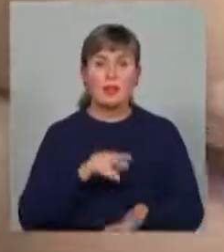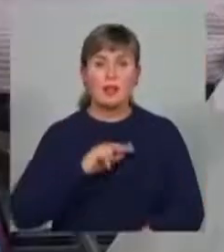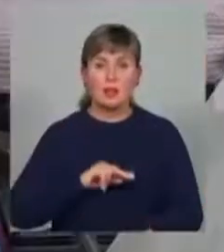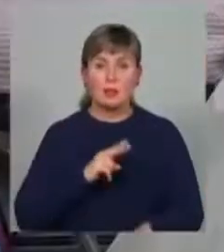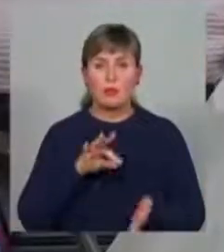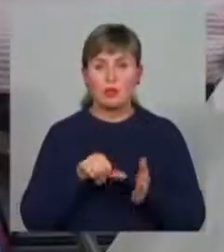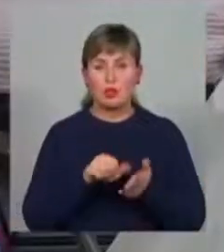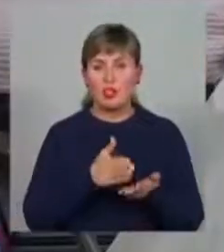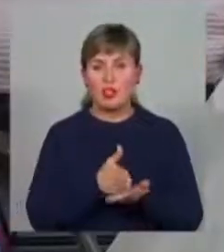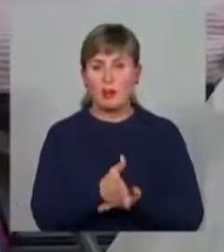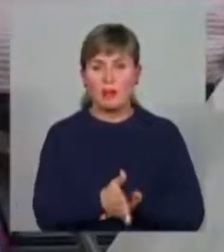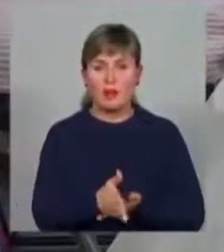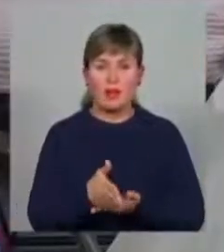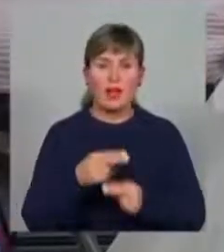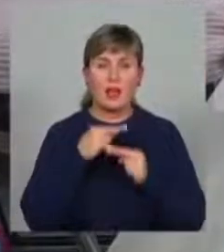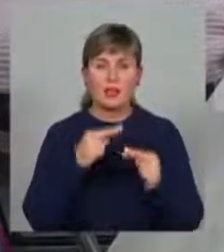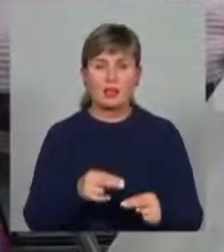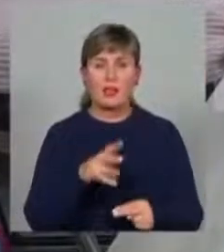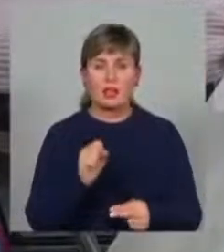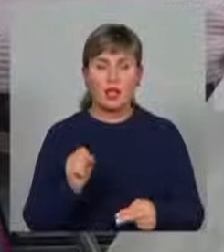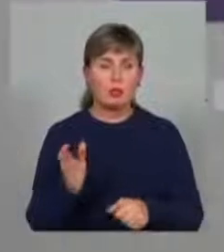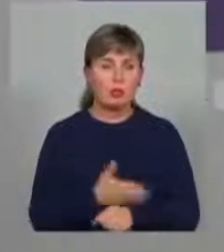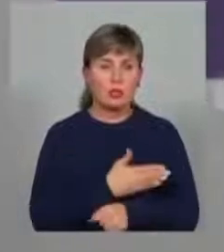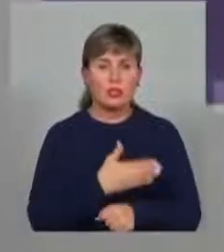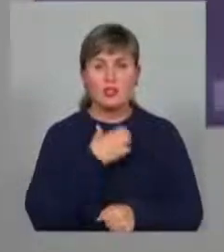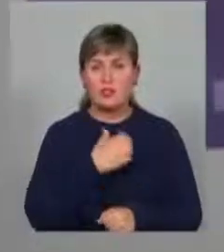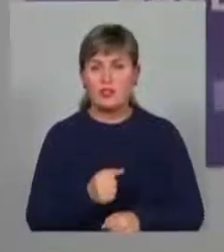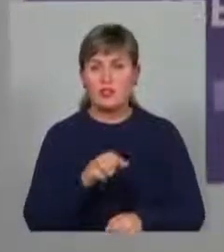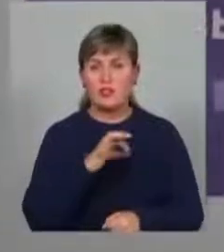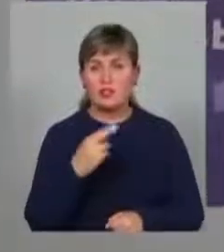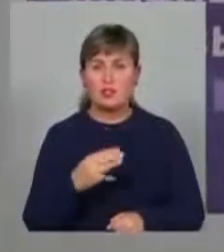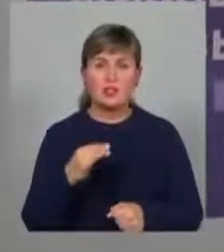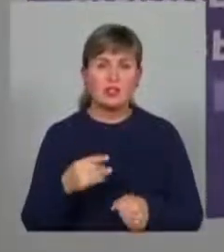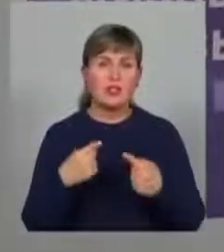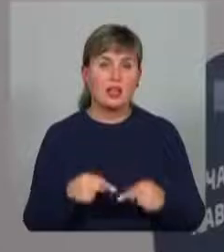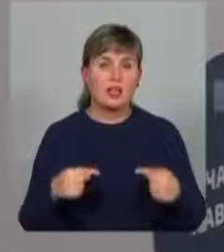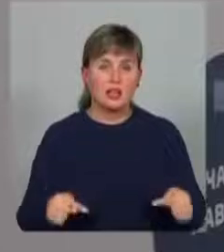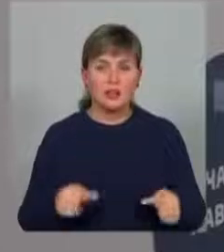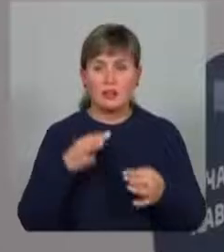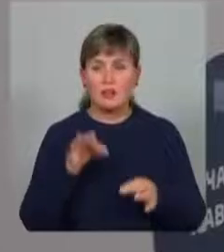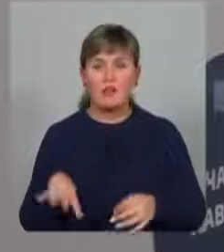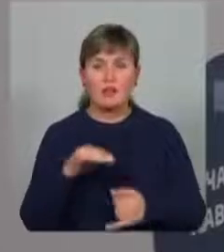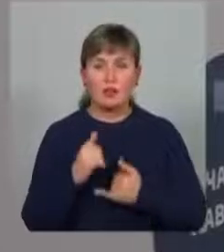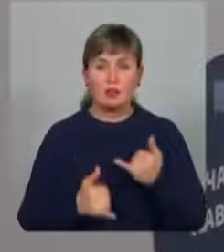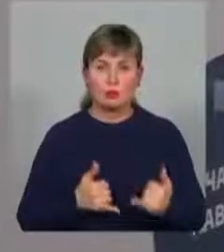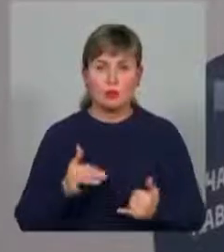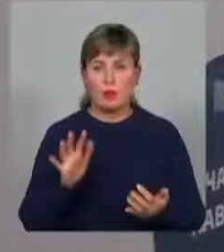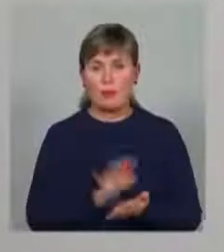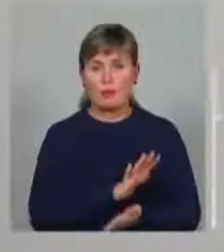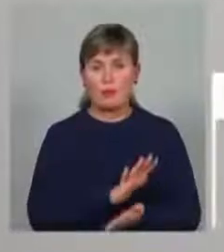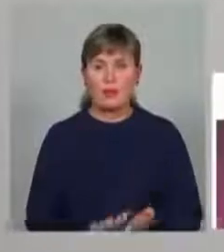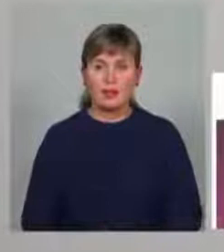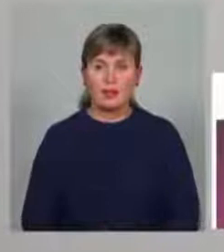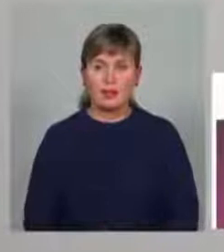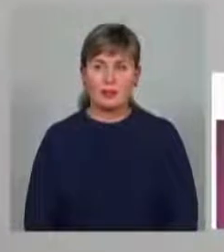по 6 направлениям. Они ориентированы на устранение дефицитов социальных и речевых навыков. Все услуги абсолютно бесплатные.